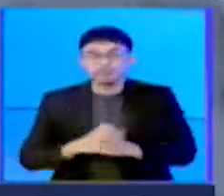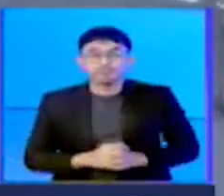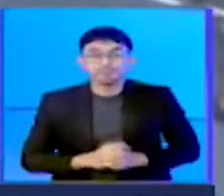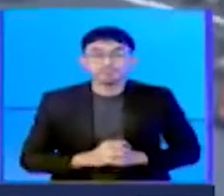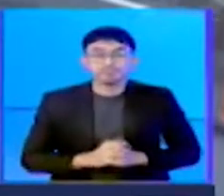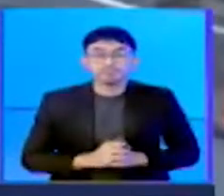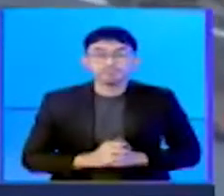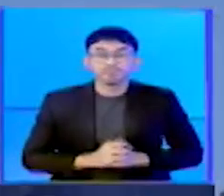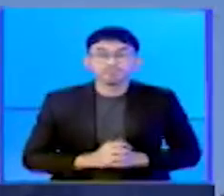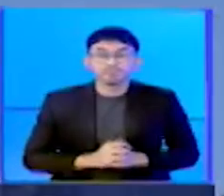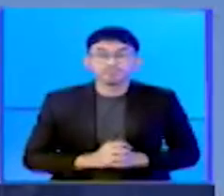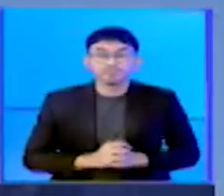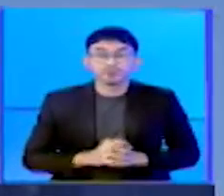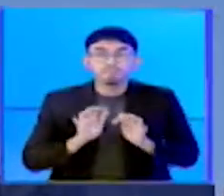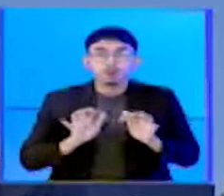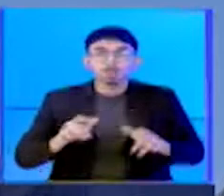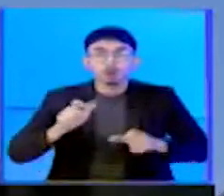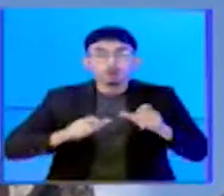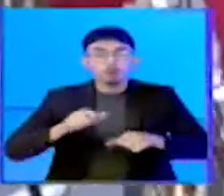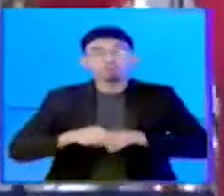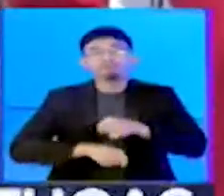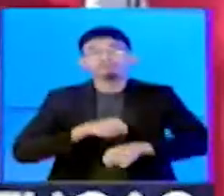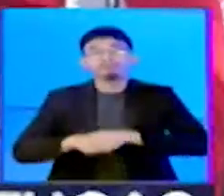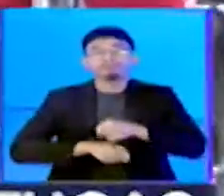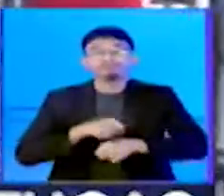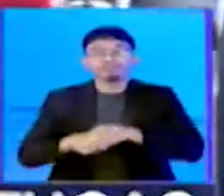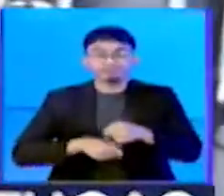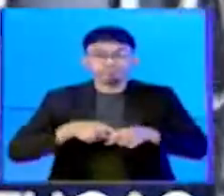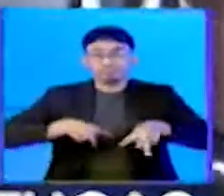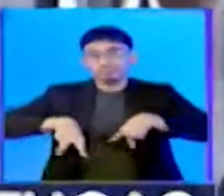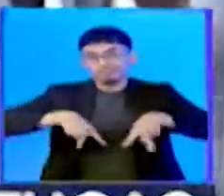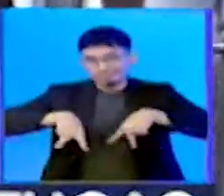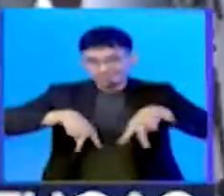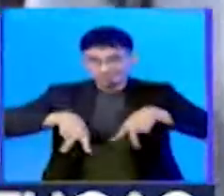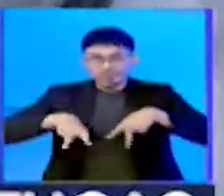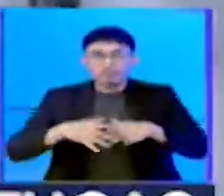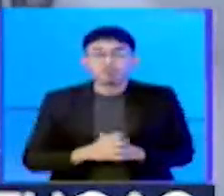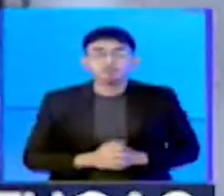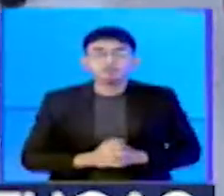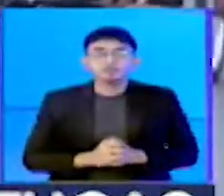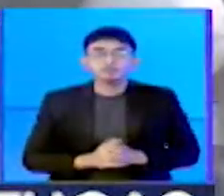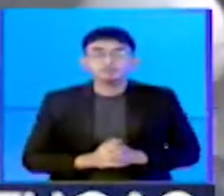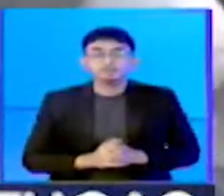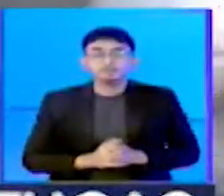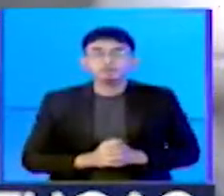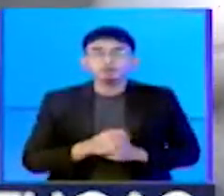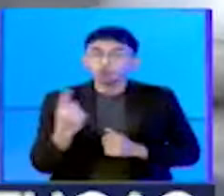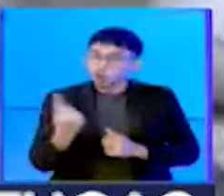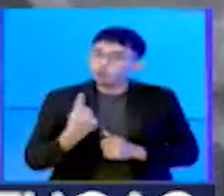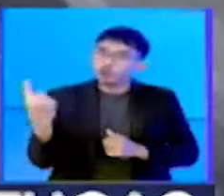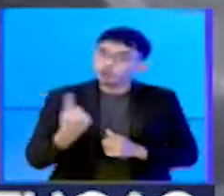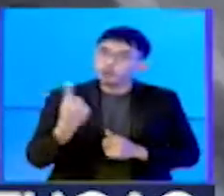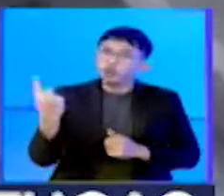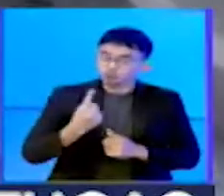Hai ratusan warga bersepeda di kawasan Malioboro Yogyakarta Minggu pagi saat melintas satu persatu petugas Polda dan